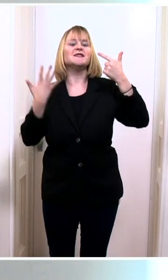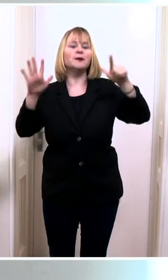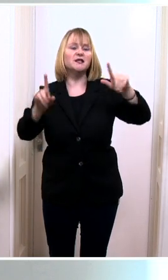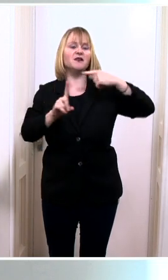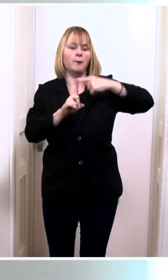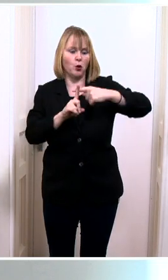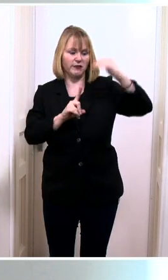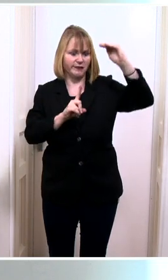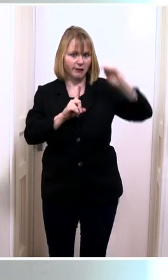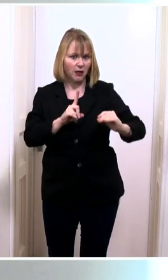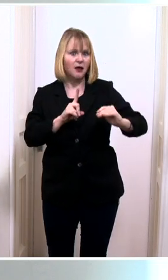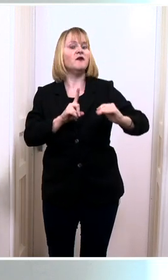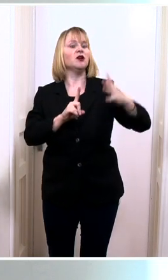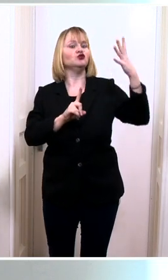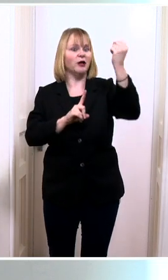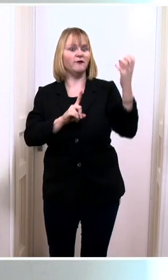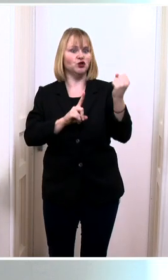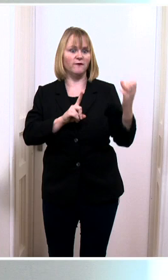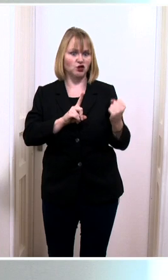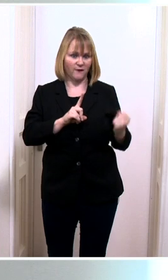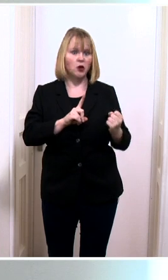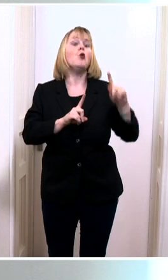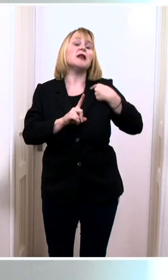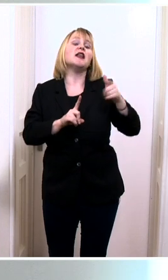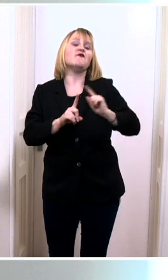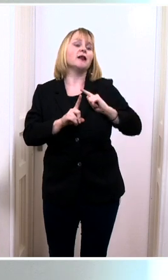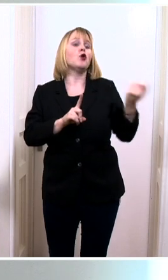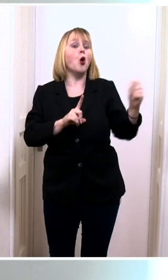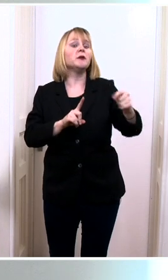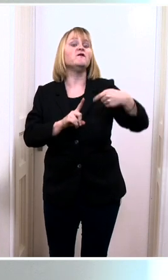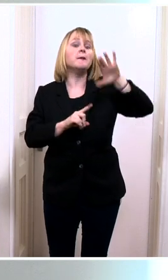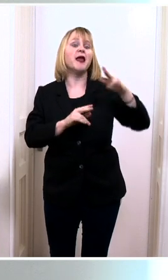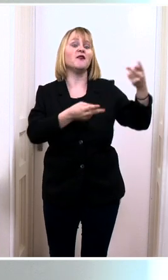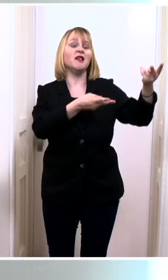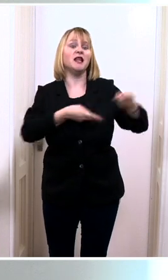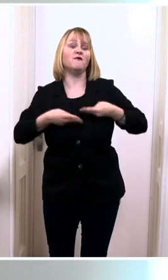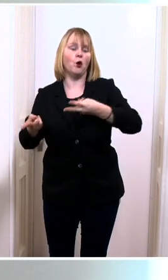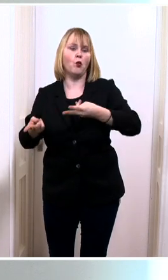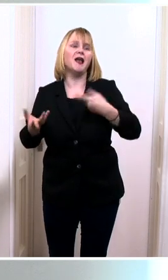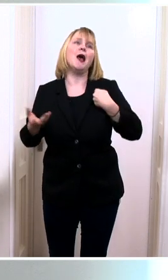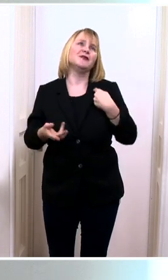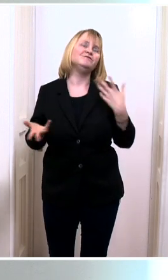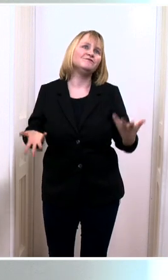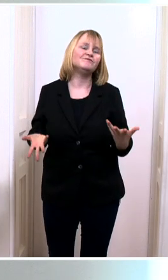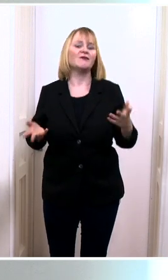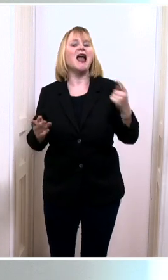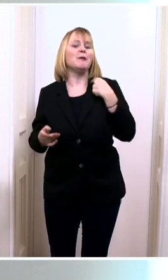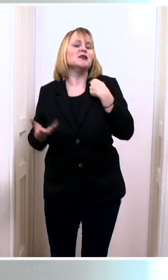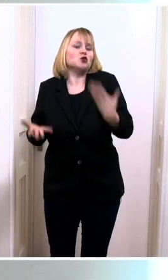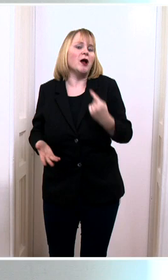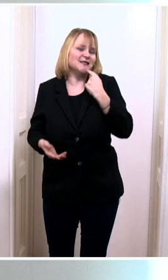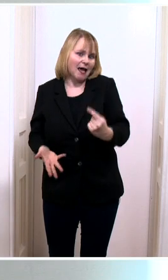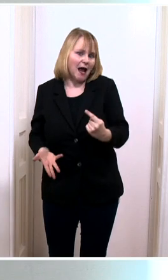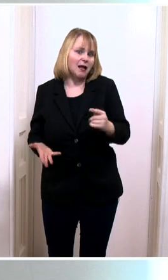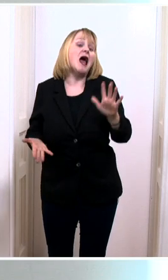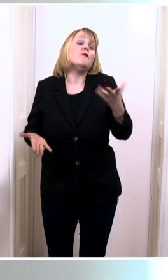auch mehr Lieferungen dann, Schritt für Schritt. Aber das wage ich mich jetzt heute zu sagen. Die Dinge ändern sich. Es kann